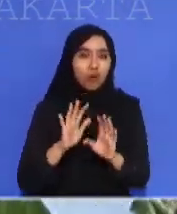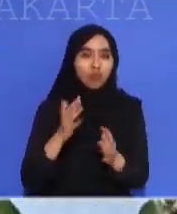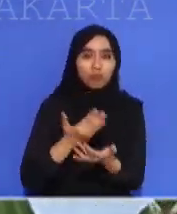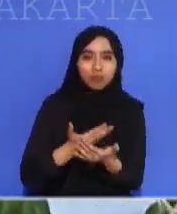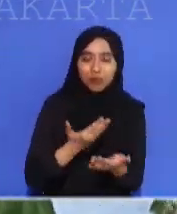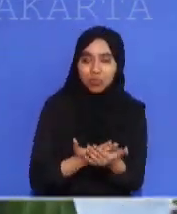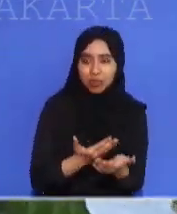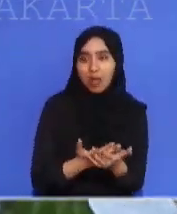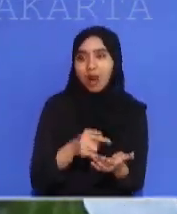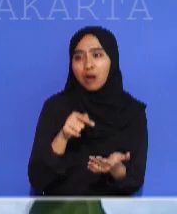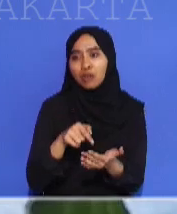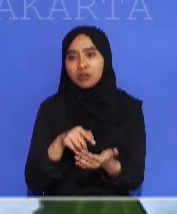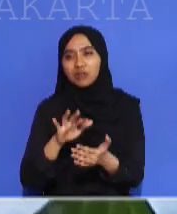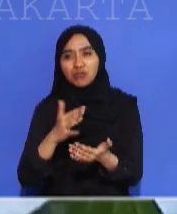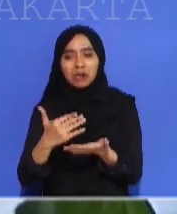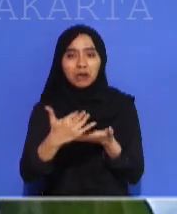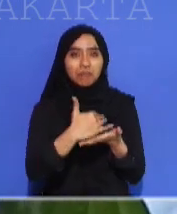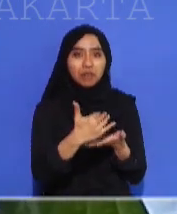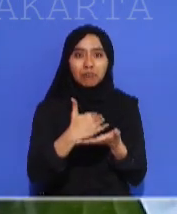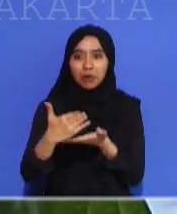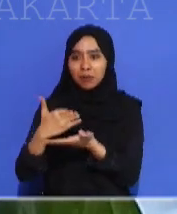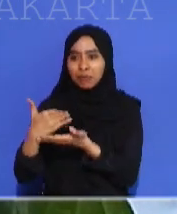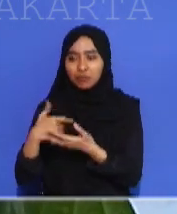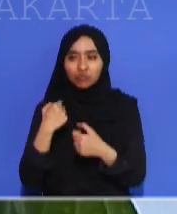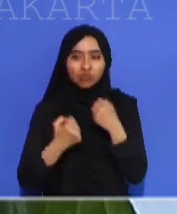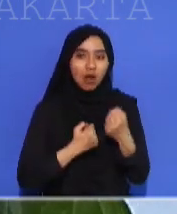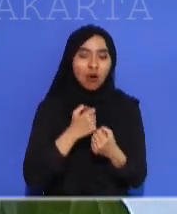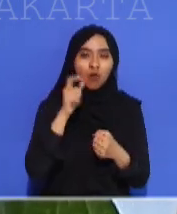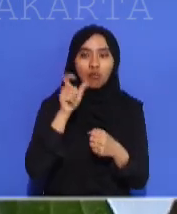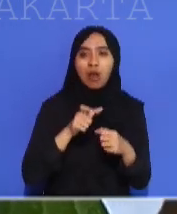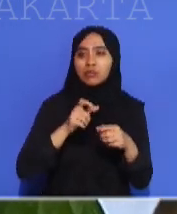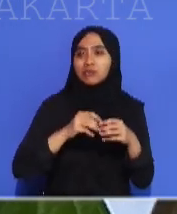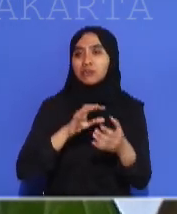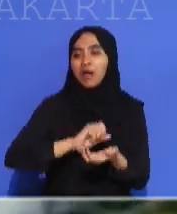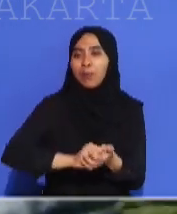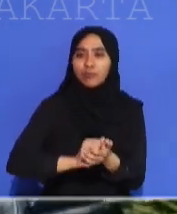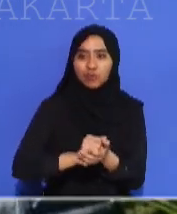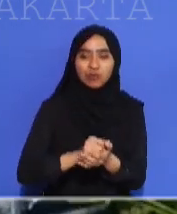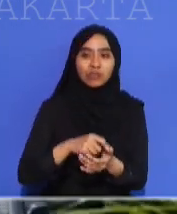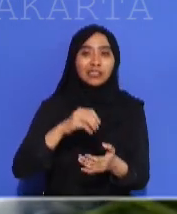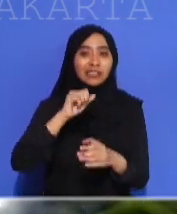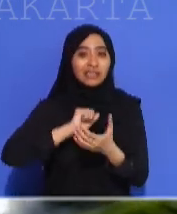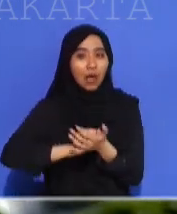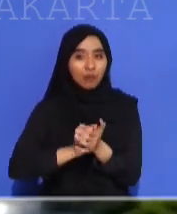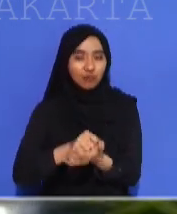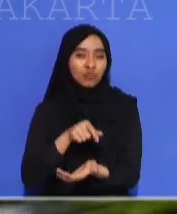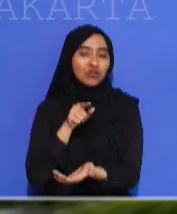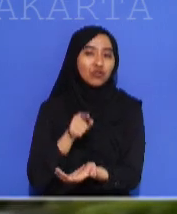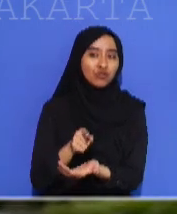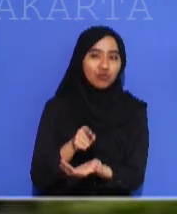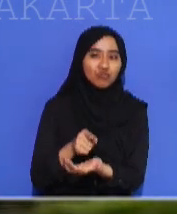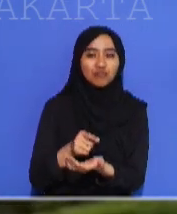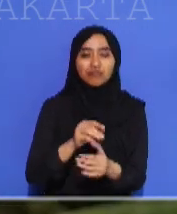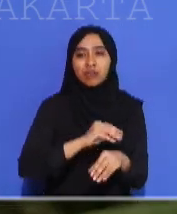jagan Ji Pang tradionanan Ji diem sa K tegalan sanesip